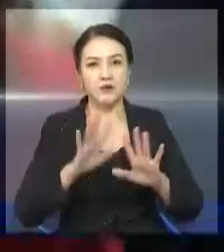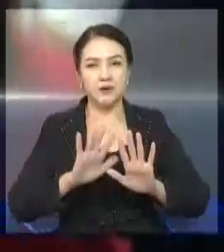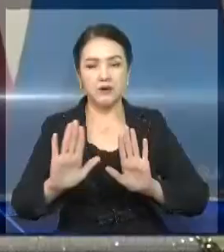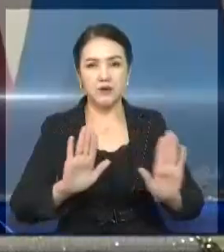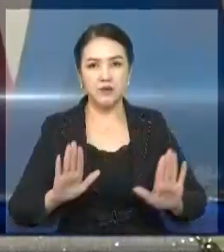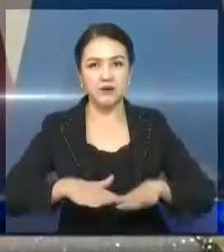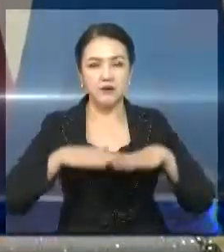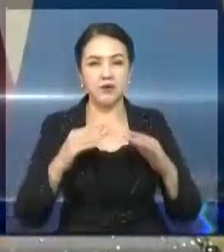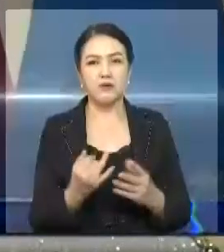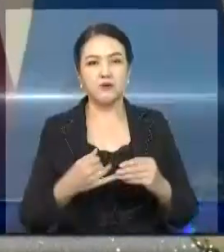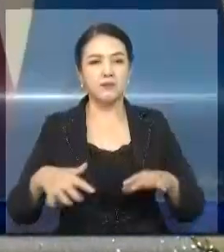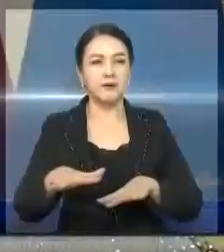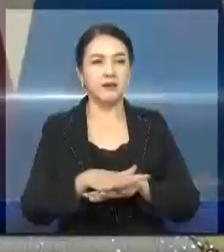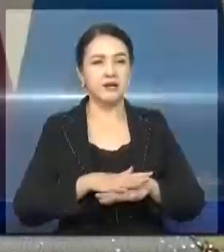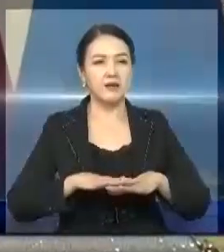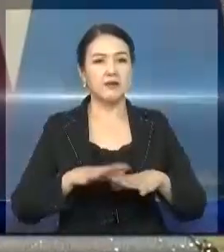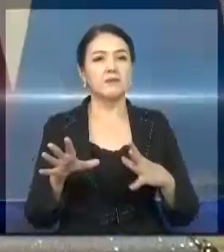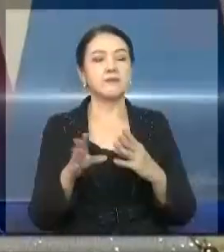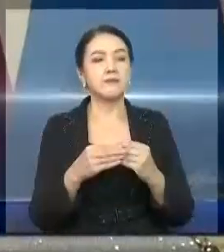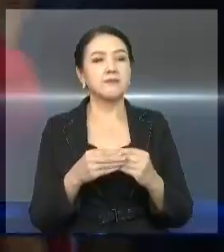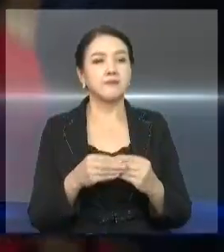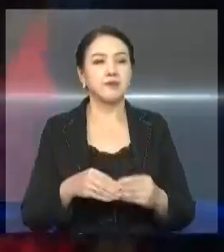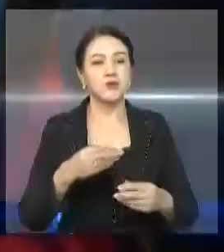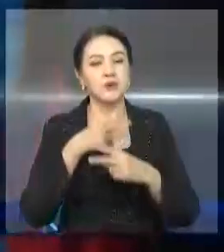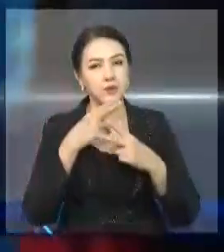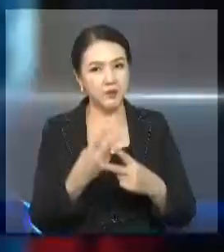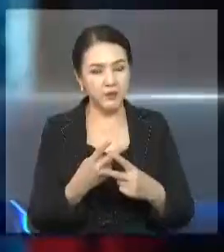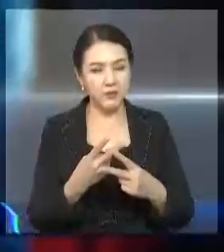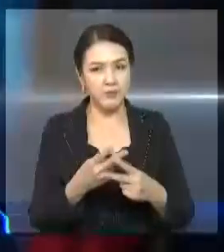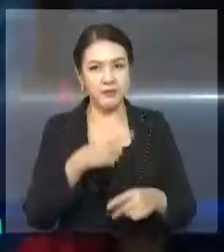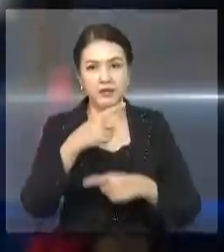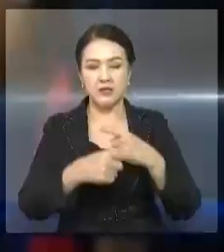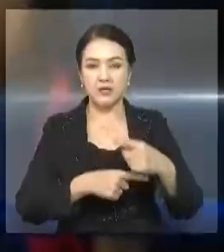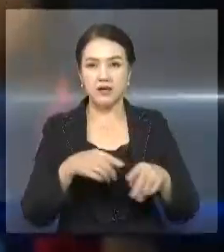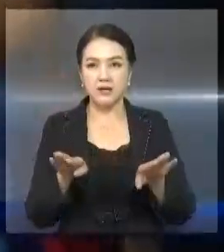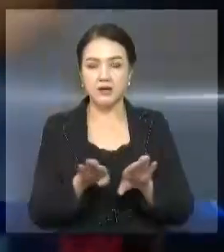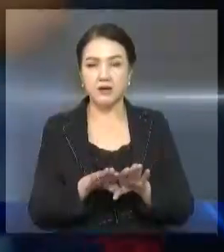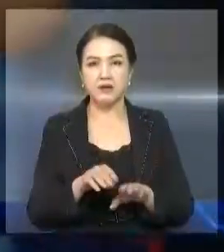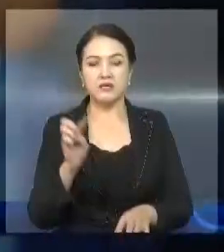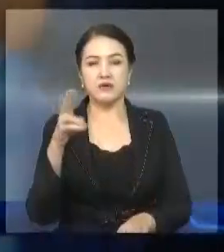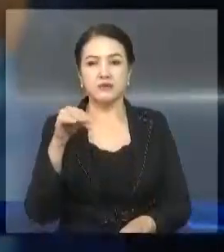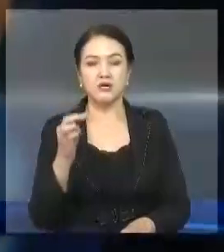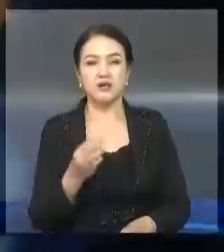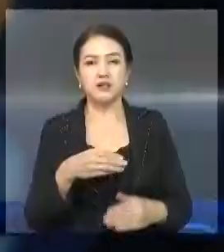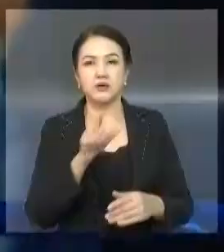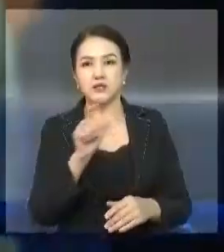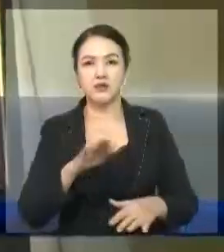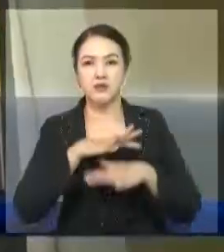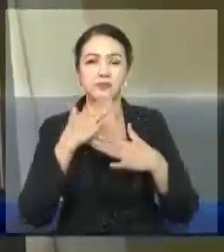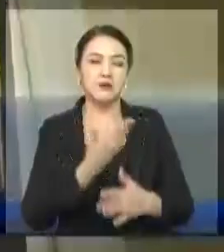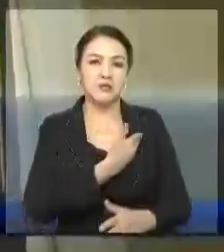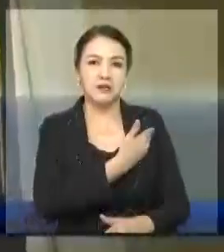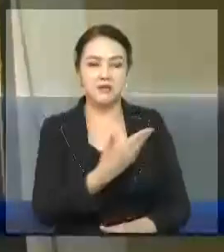біздің жерлестерімізге, біздің шәкірттерімізге үлгі. Болашақта осындай Димаш сияқты шәкірттеріміз көп болса деп